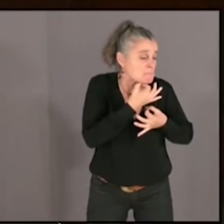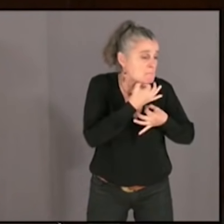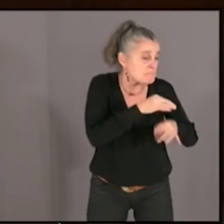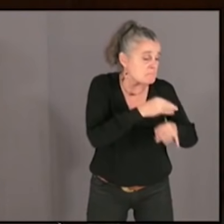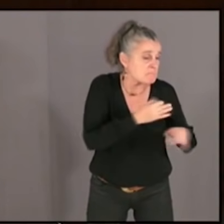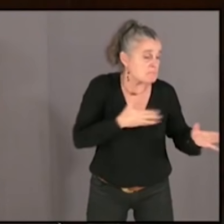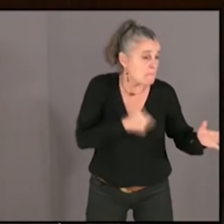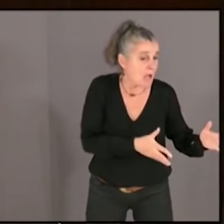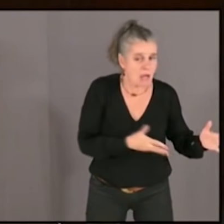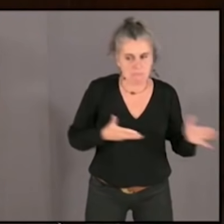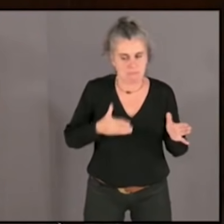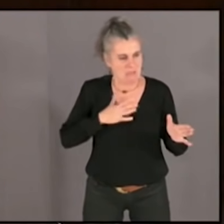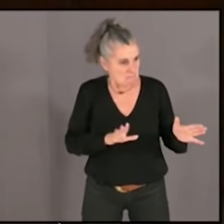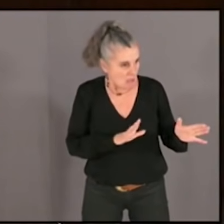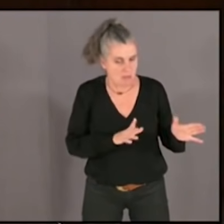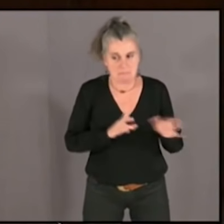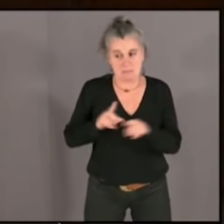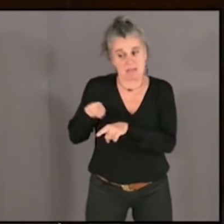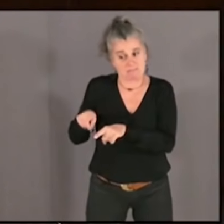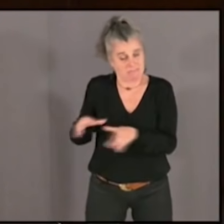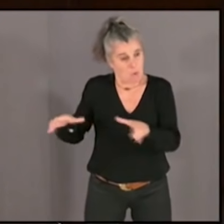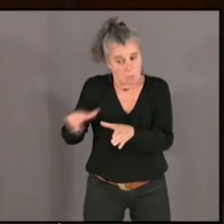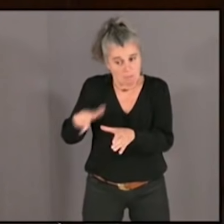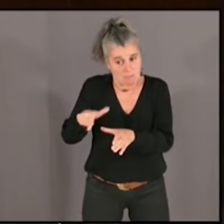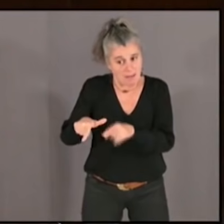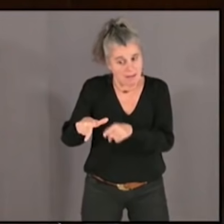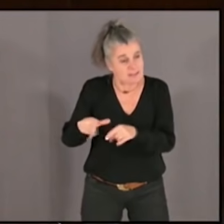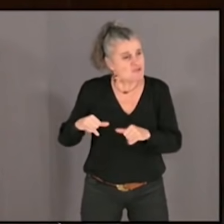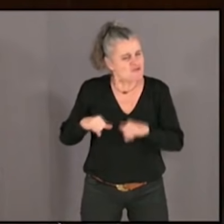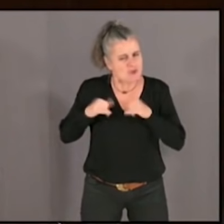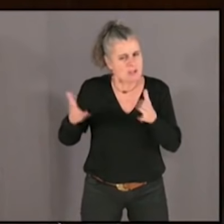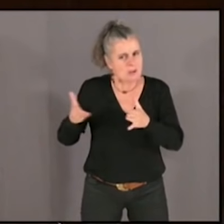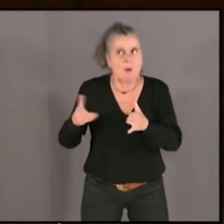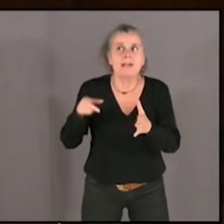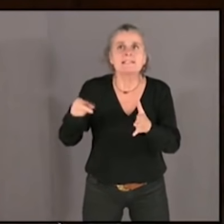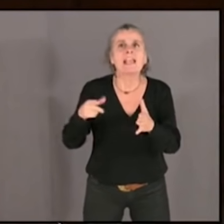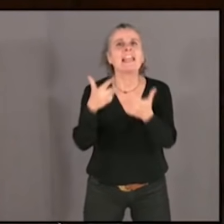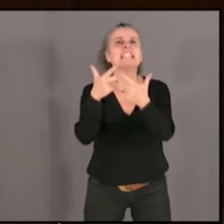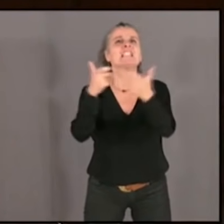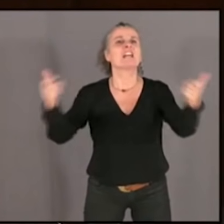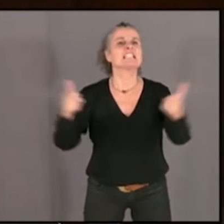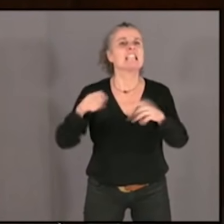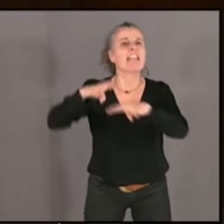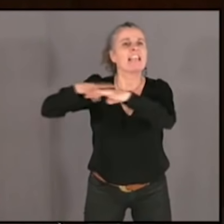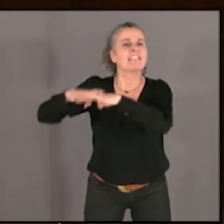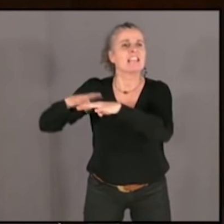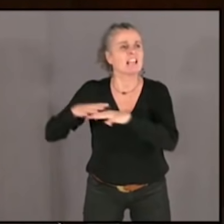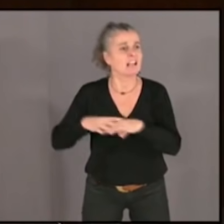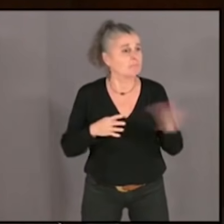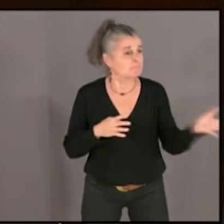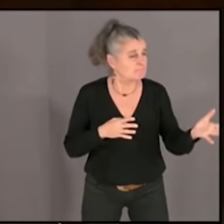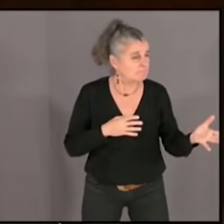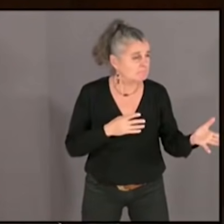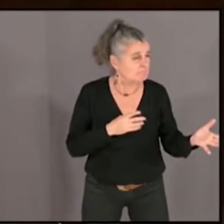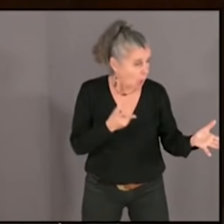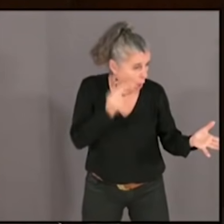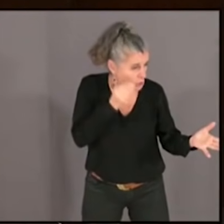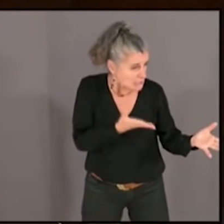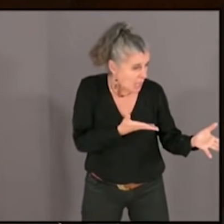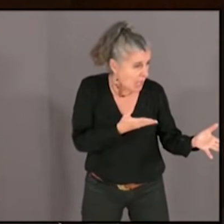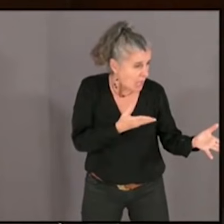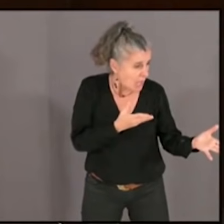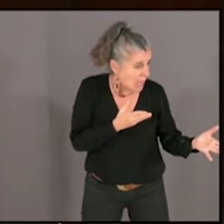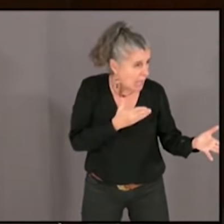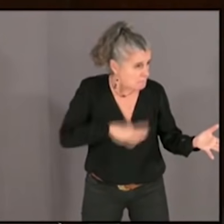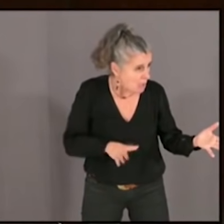que ce sont ces jeunes issus de la diversité des quartiers. De la diversité des quartiers, que ça vous plaise ou pas. À un moment donné, il va bien falloir que vous